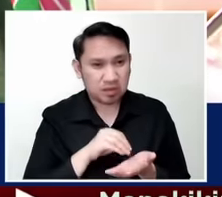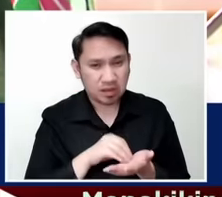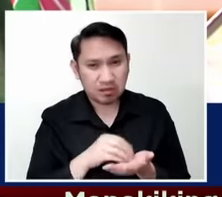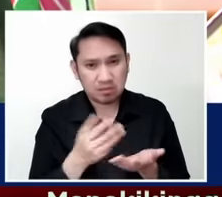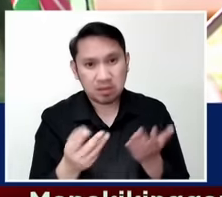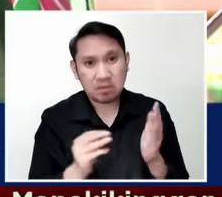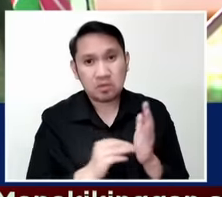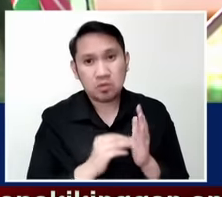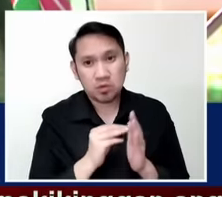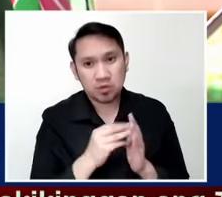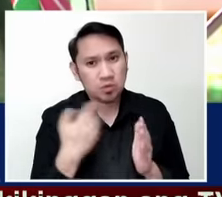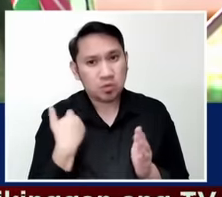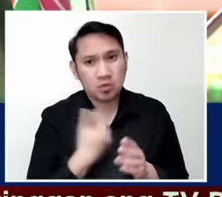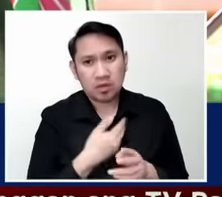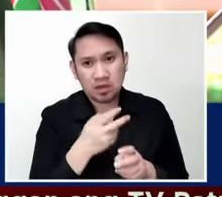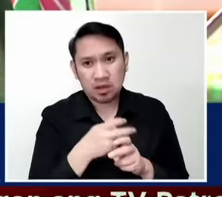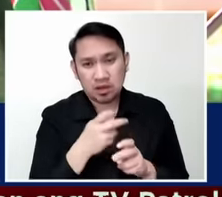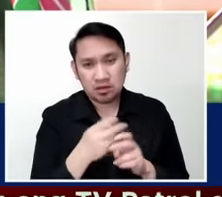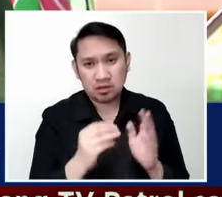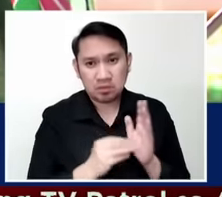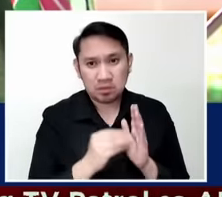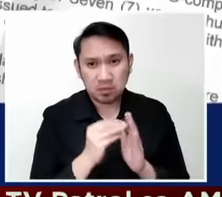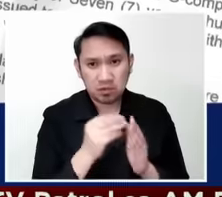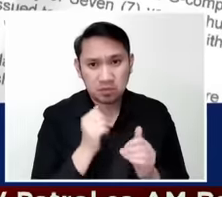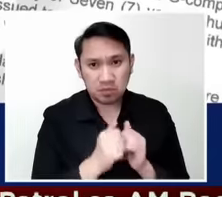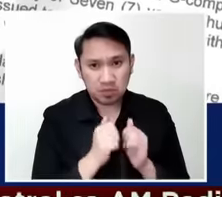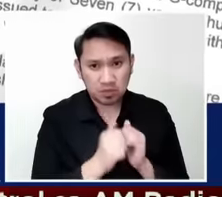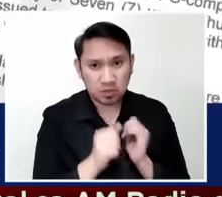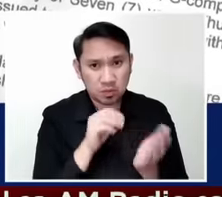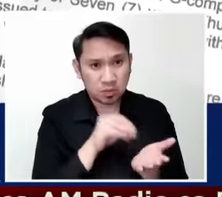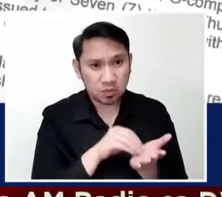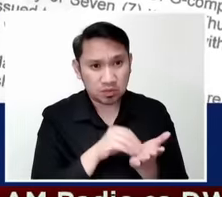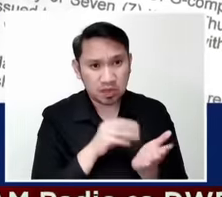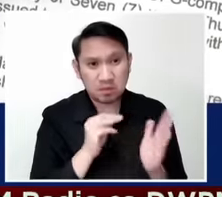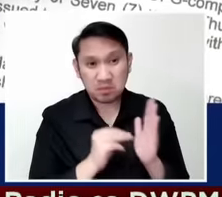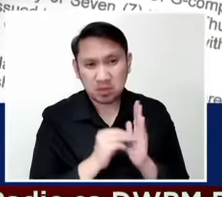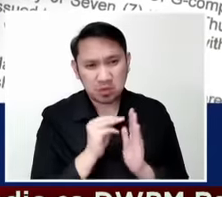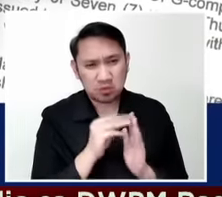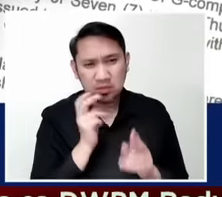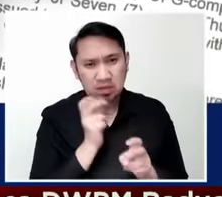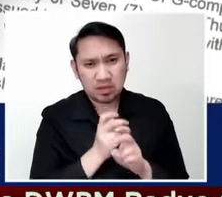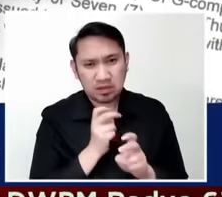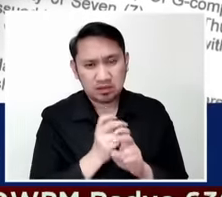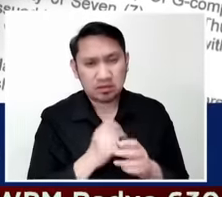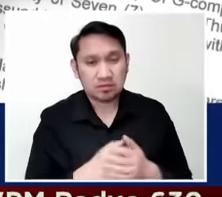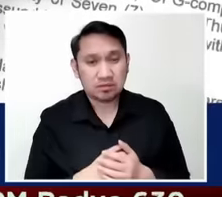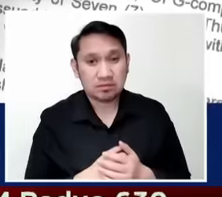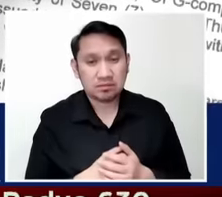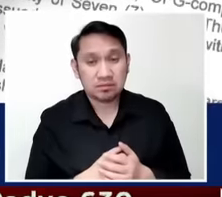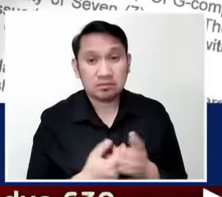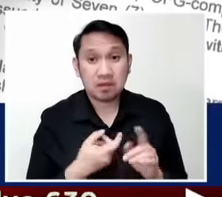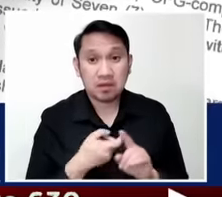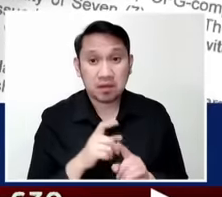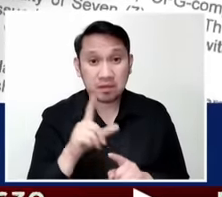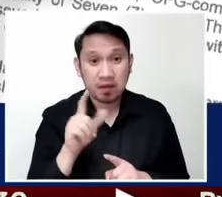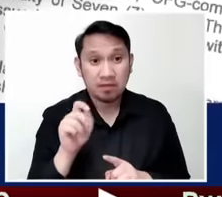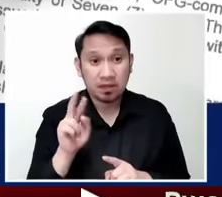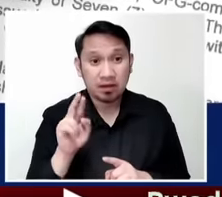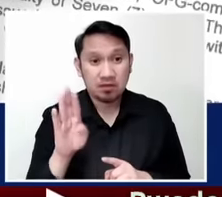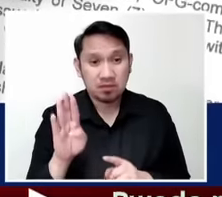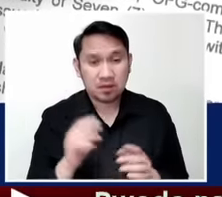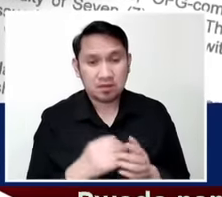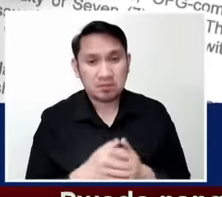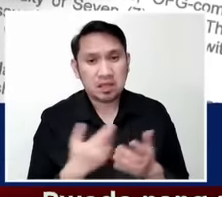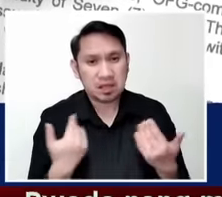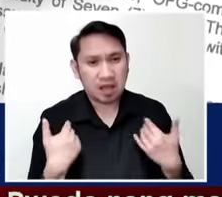nahirapan talaga kami noon. Milyon, magkautang kami ng milyon. Base sa naunang memorandum circular ng LTFRB,